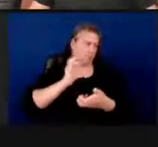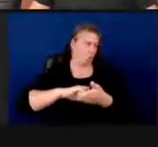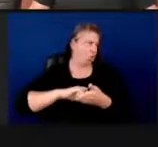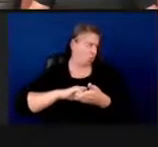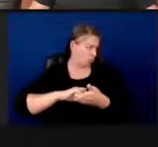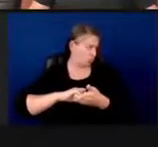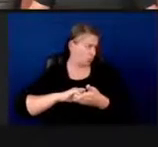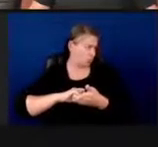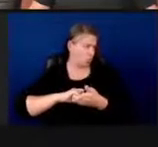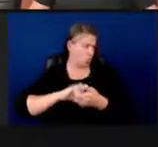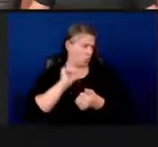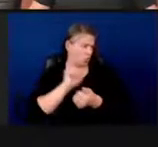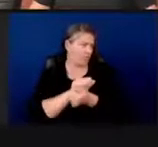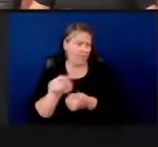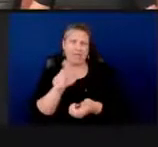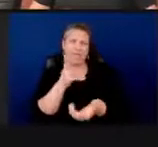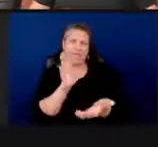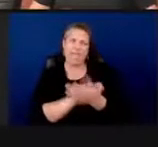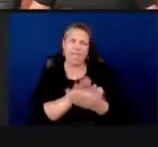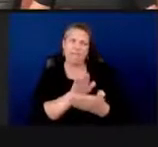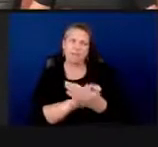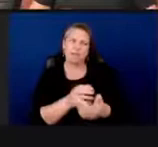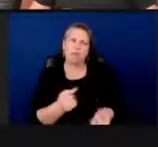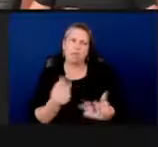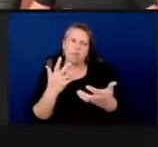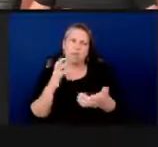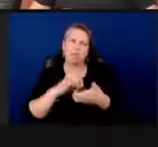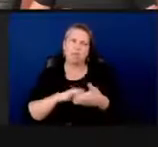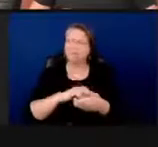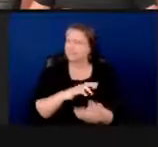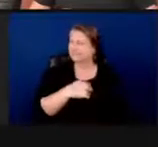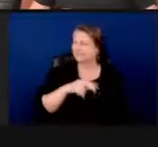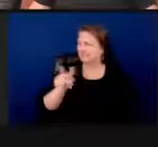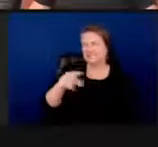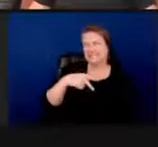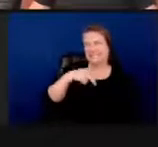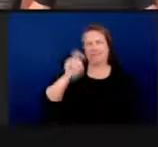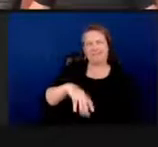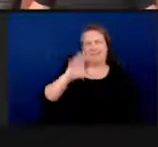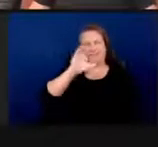wanawake na wafanyabiashara ni ngapi?